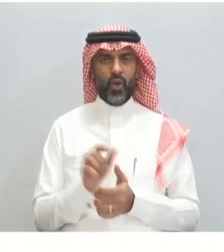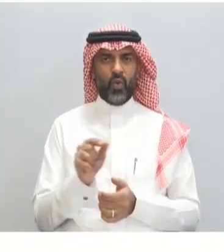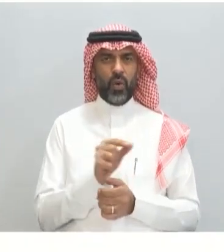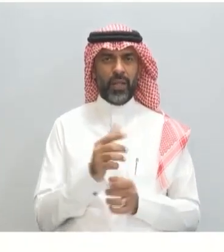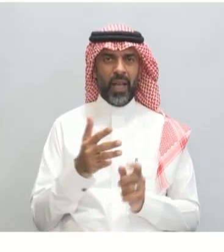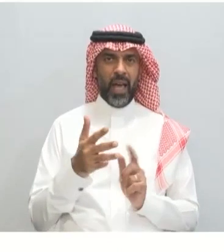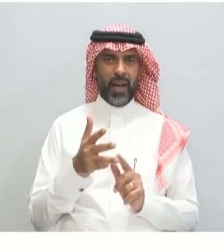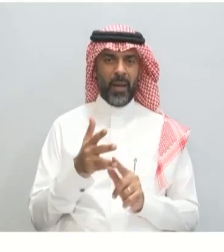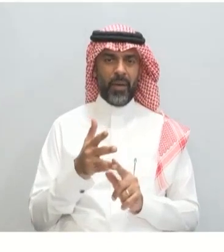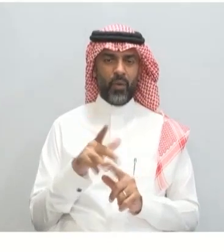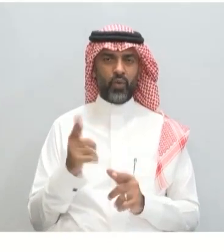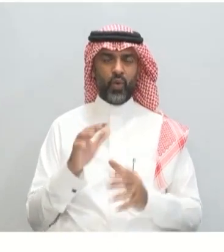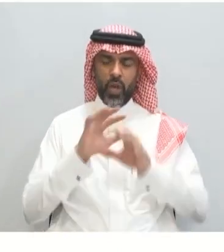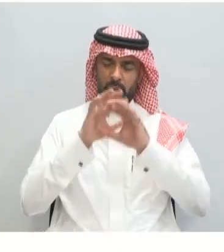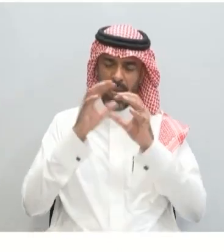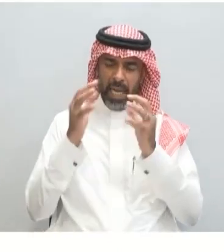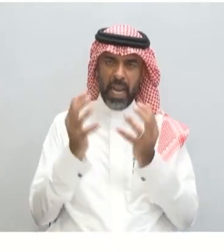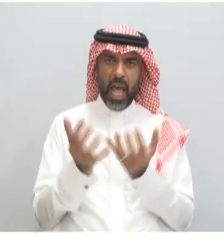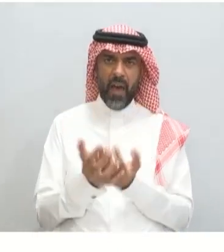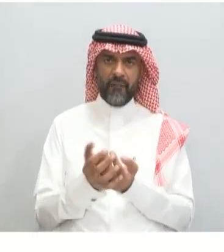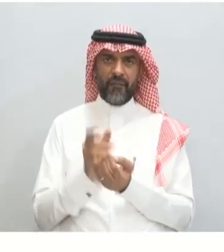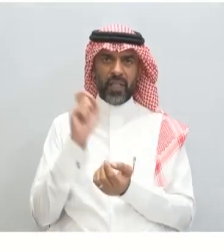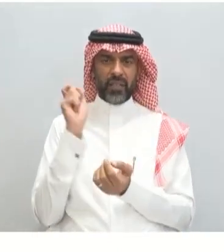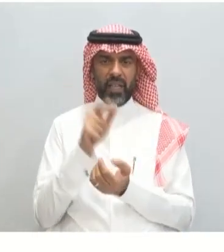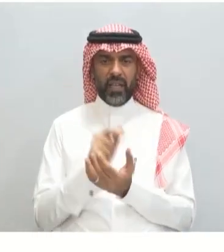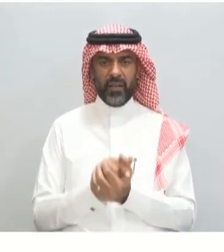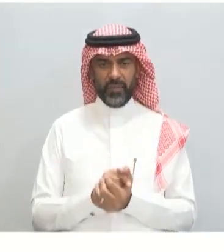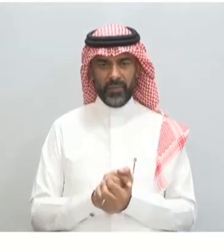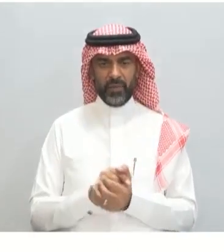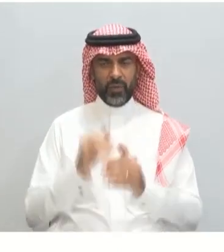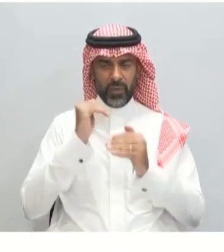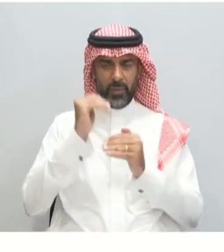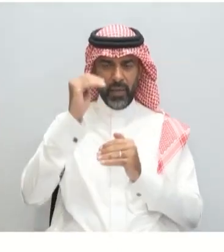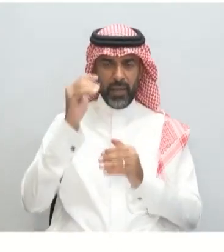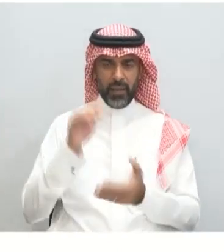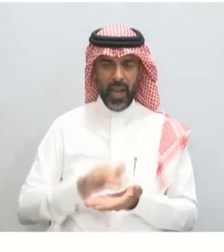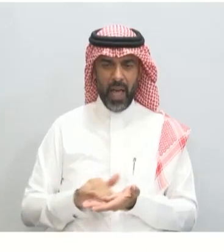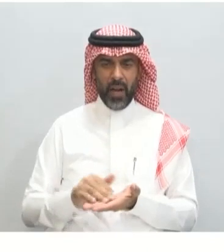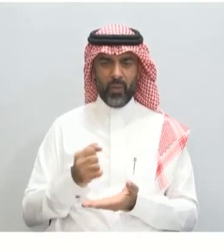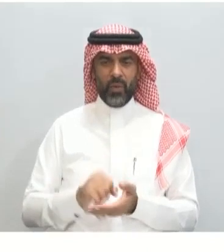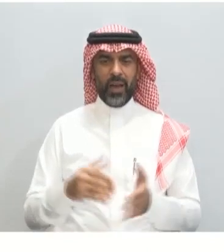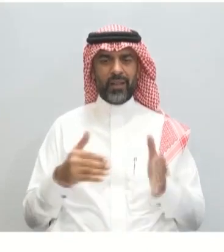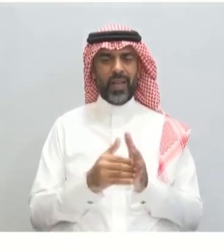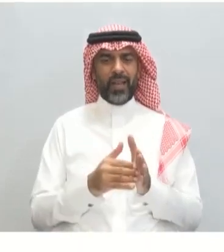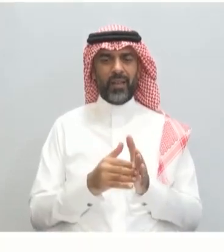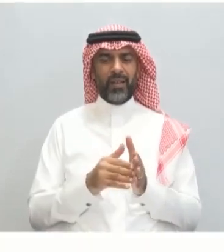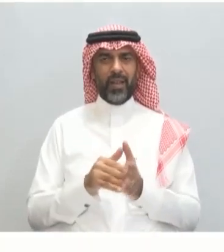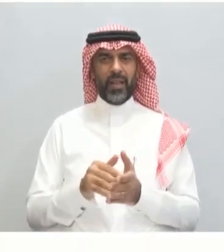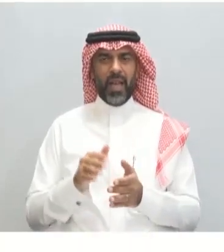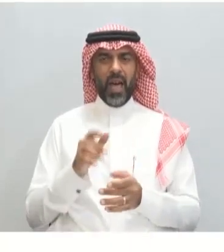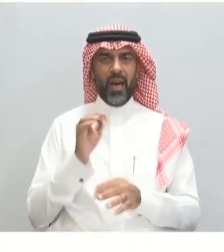الرابعه التي من خلالها تعرفنا على طبقات الارض وانتهينا بهذه الوحده بتضاريس الارض